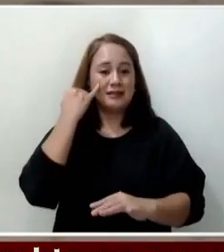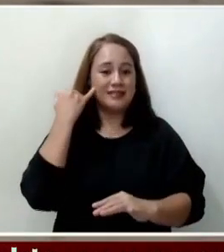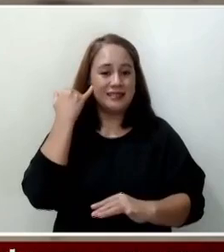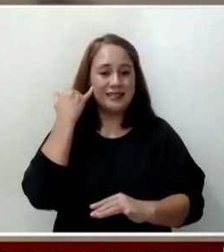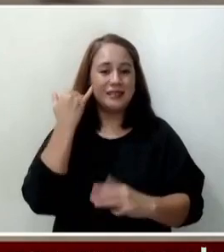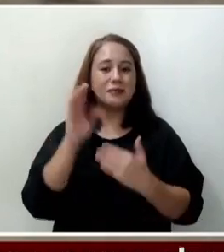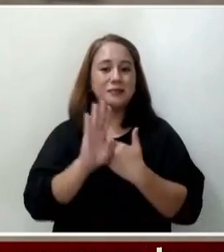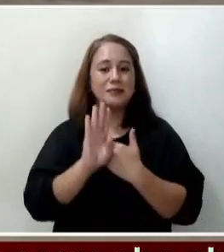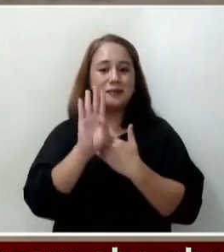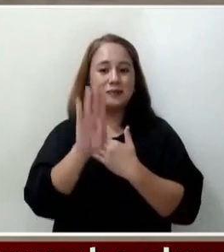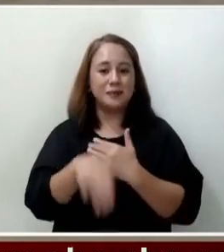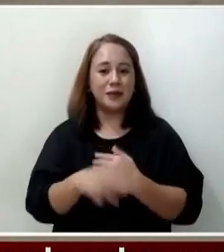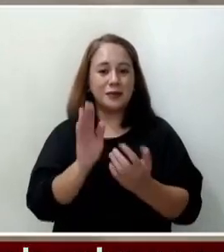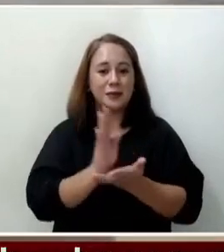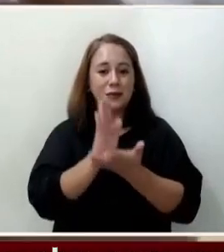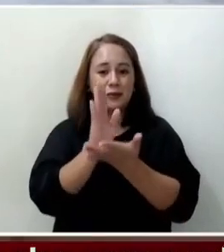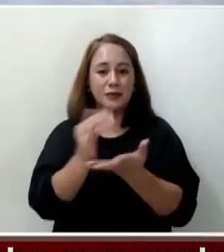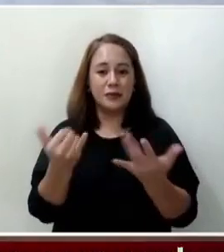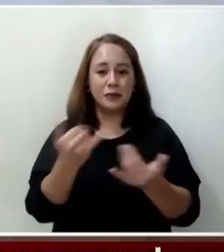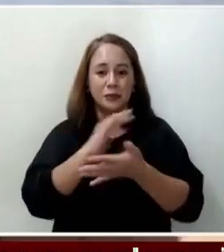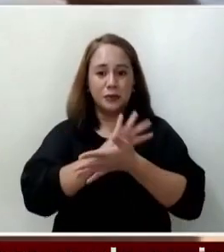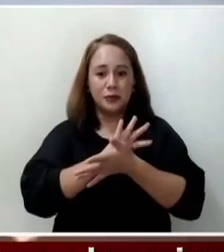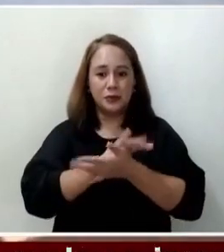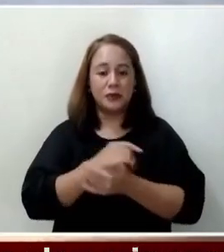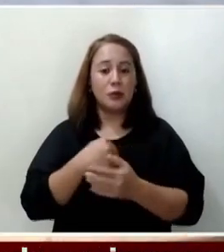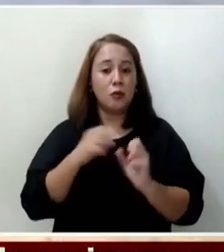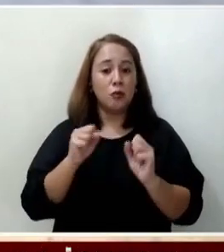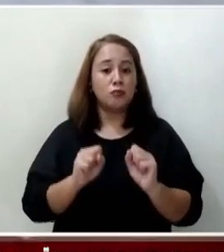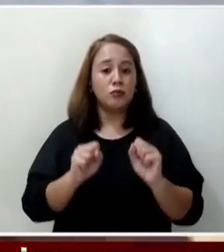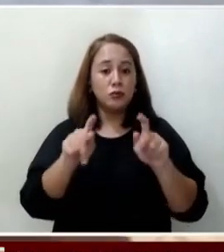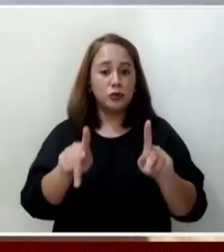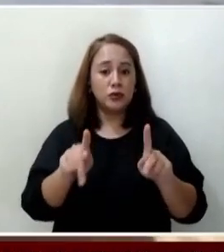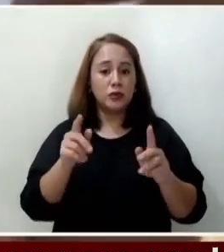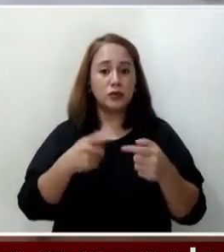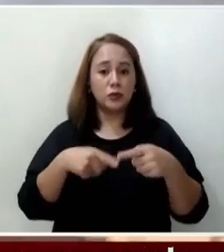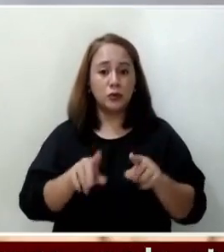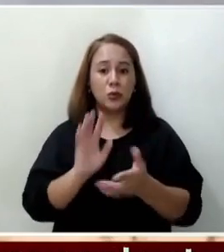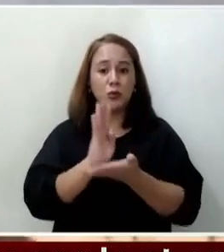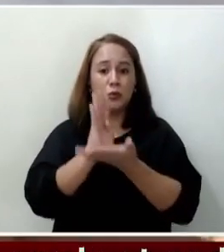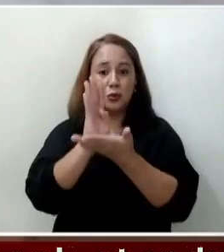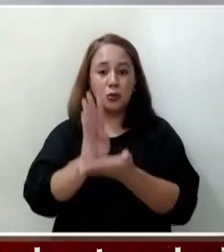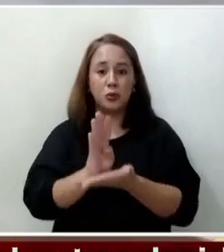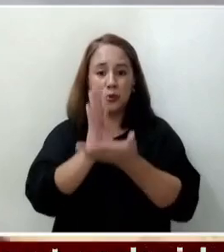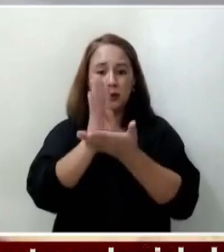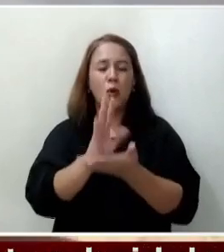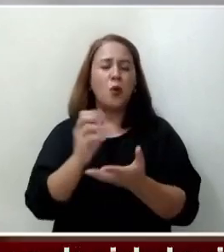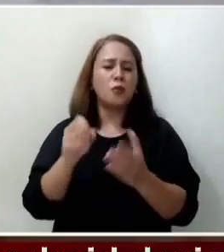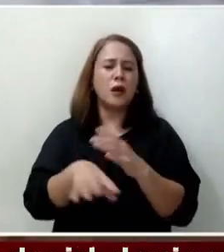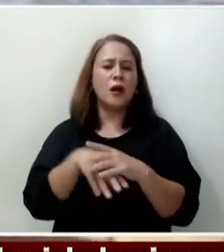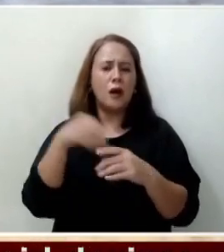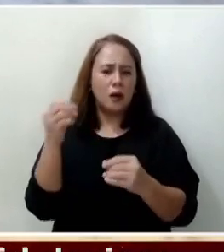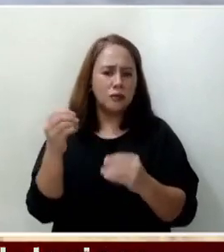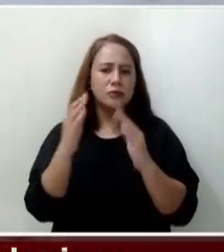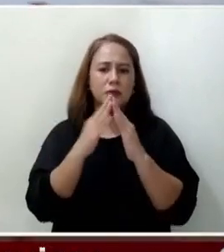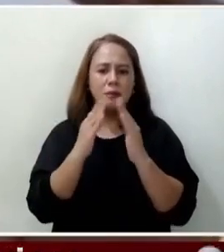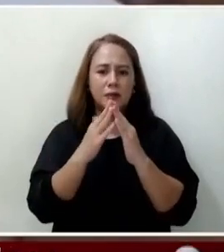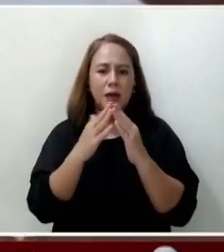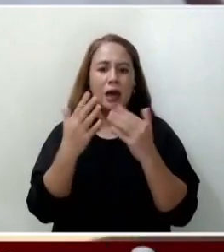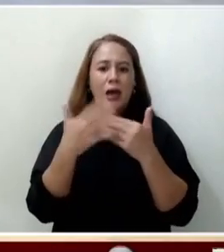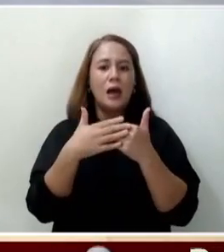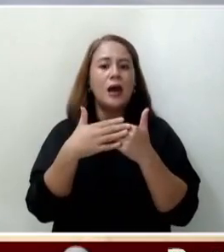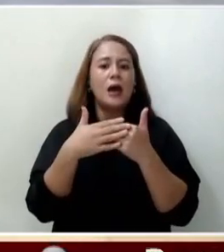sa Boracay ngayong may pandemya. Yung opportunity na makapunta sa Boracay or makalabas at least ng house